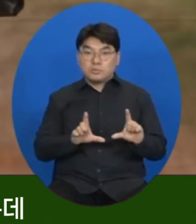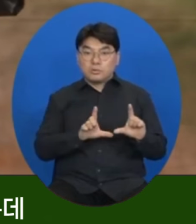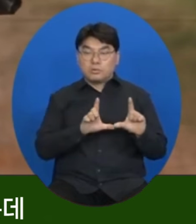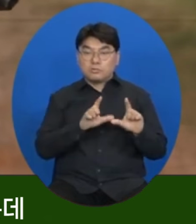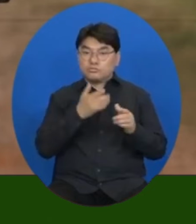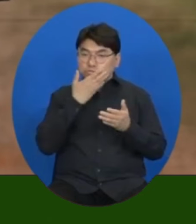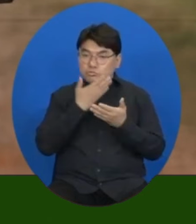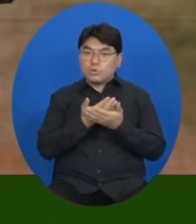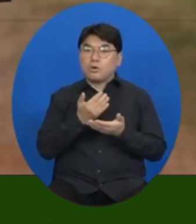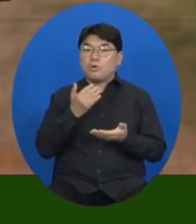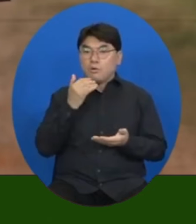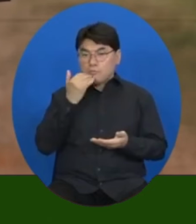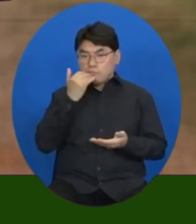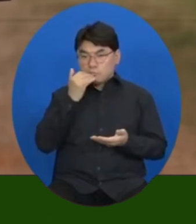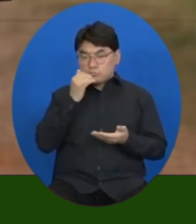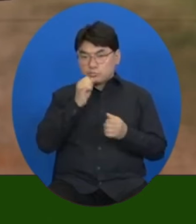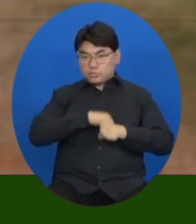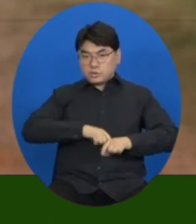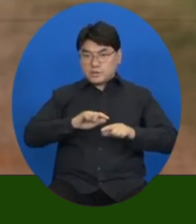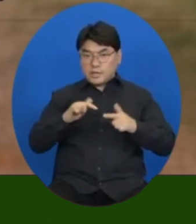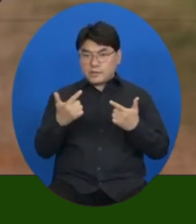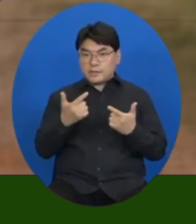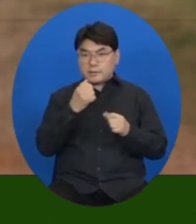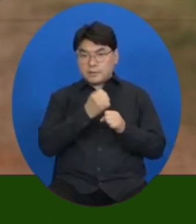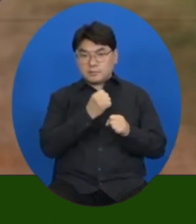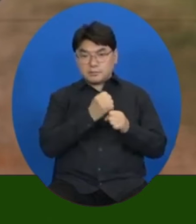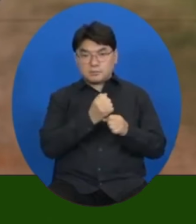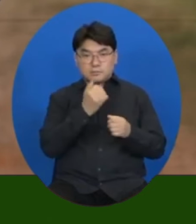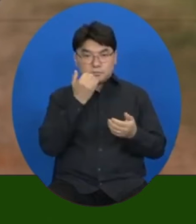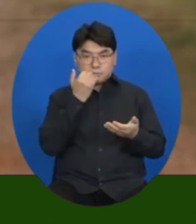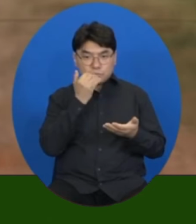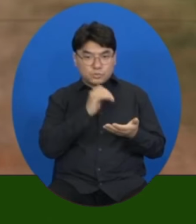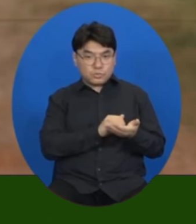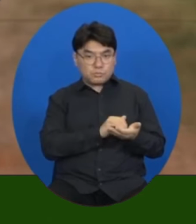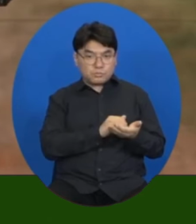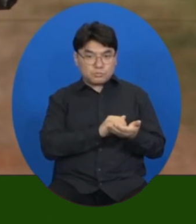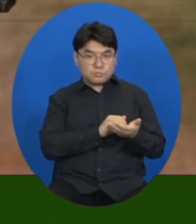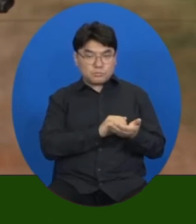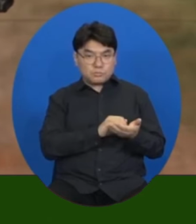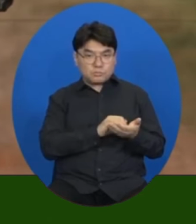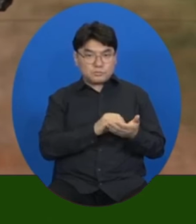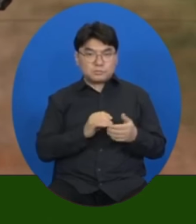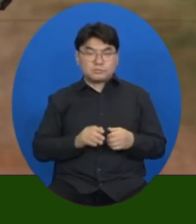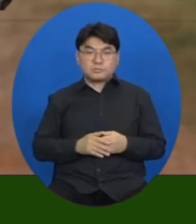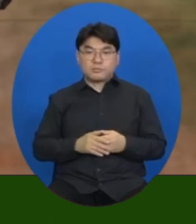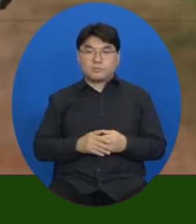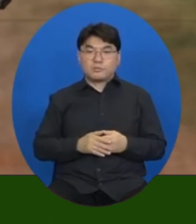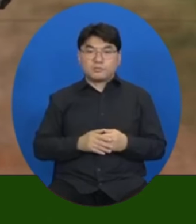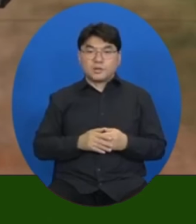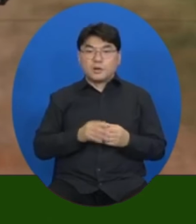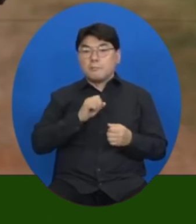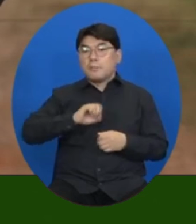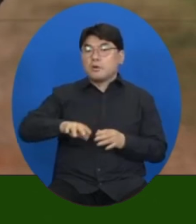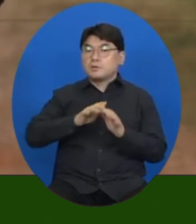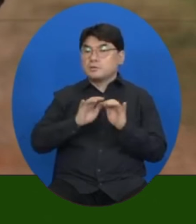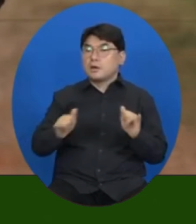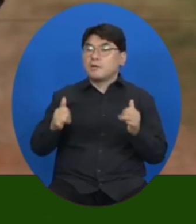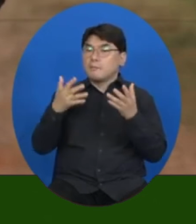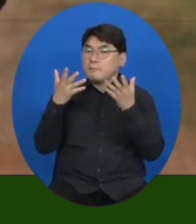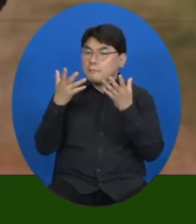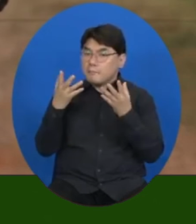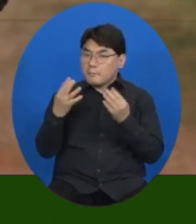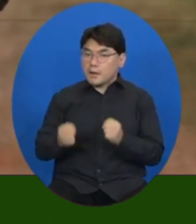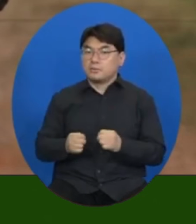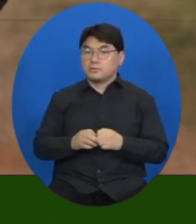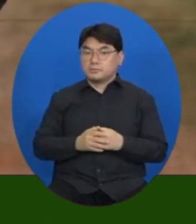돌이었는데 버렸어요데 지금이 세상에 그런 사람들이 너무나 많다 는거 예수 그리스도를